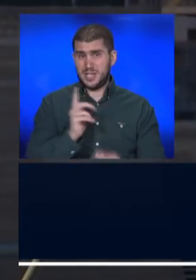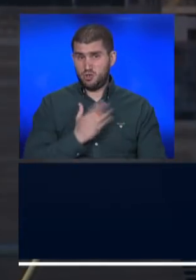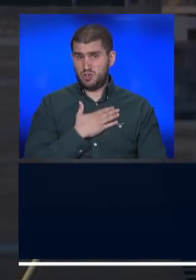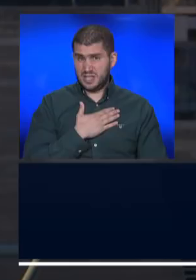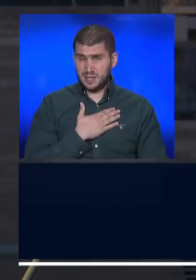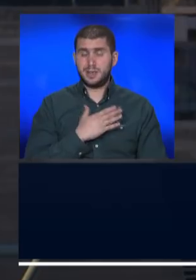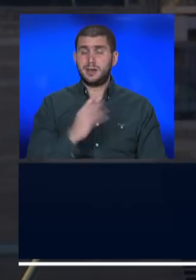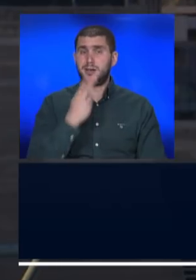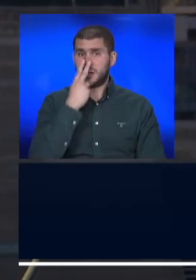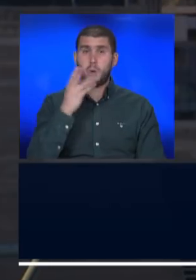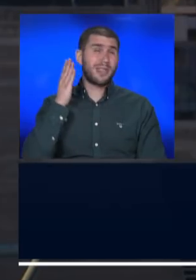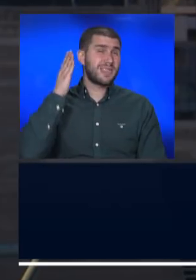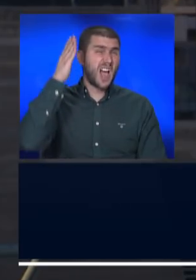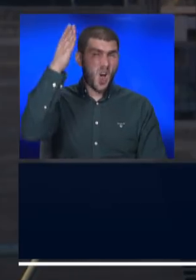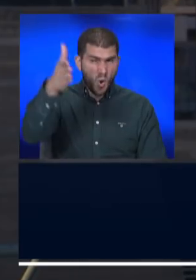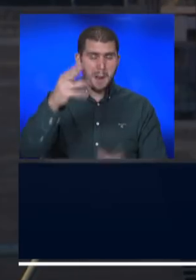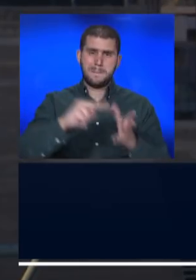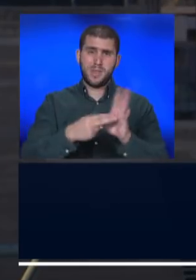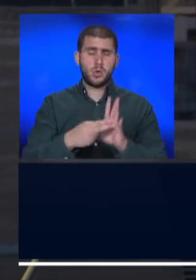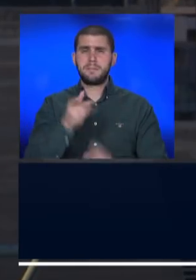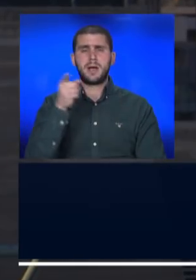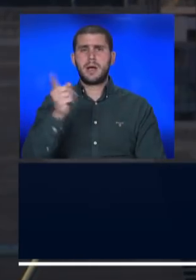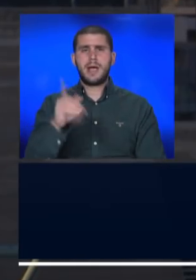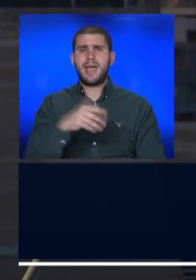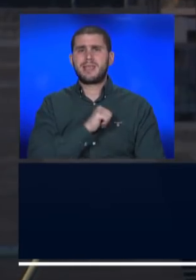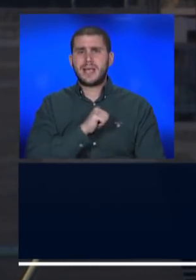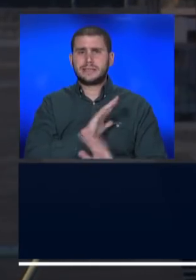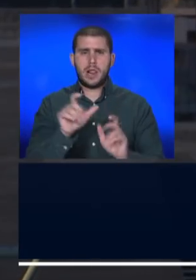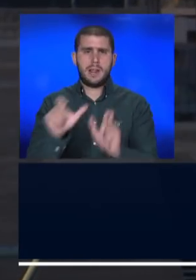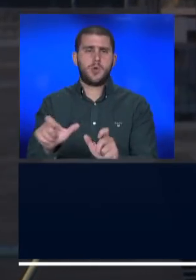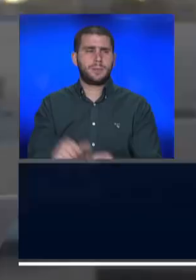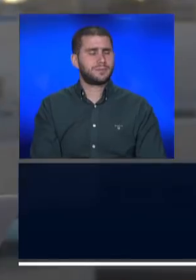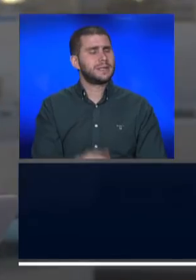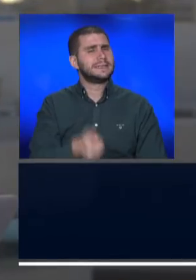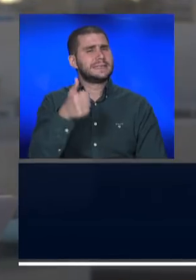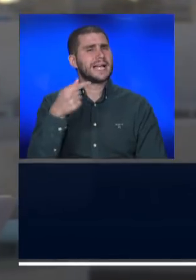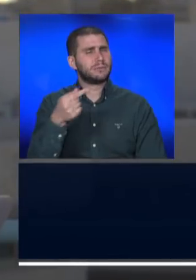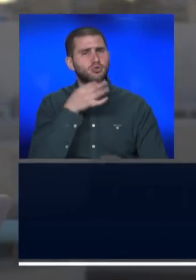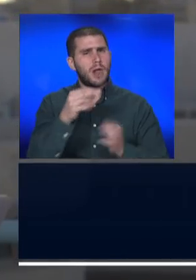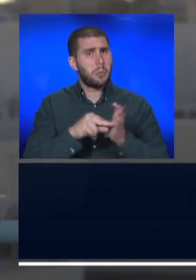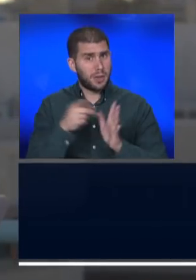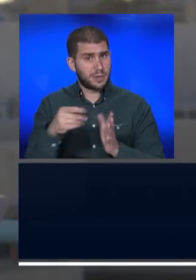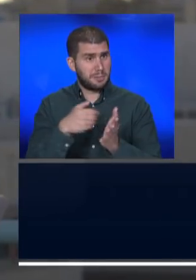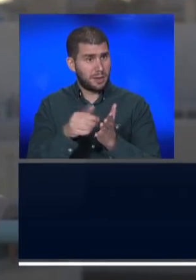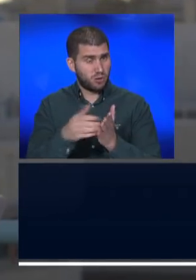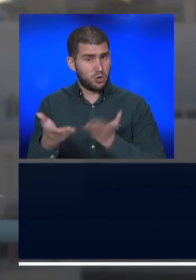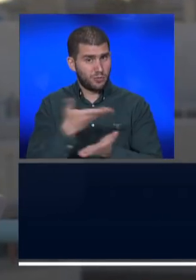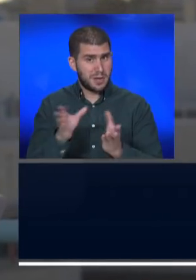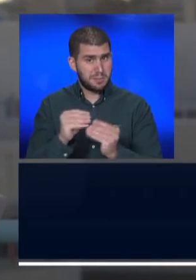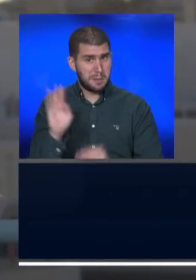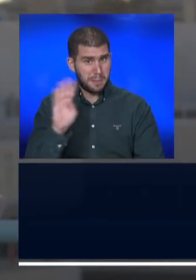טווח, המדיניות היא ששם לא יהיה להם אינטרס. אוקיי, ברור. השר גינסבורג, שאלה פוליטית, אתם בדרך להמשך השותפות עם בנימין נתניהו? יש מסע